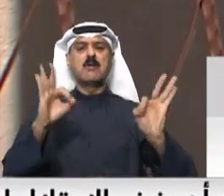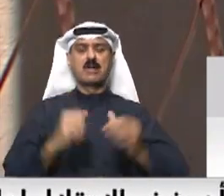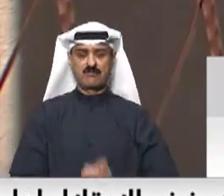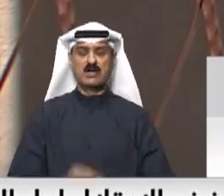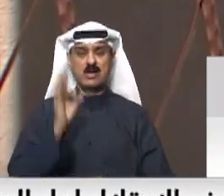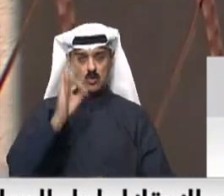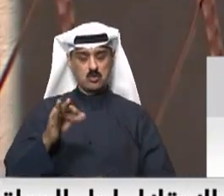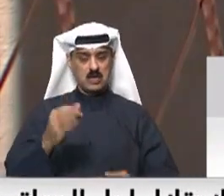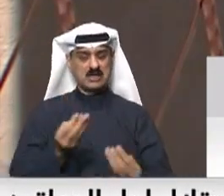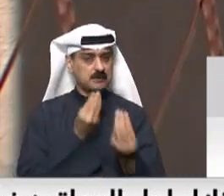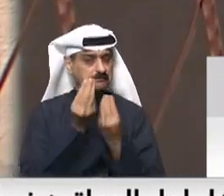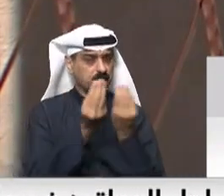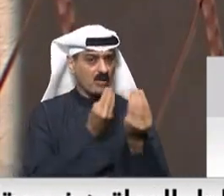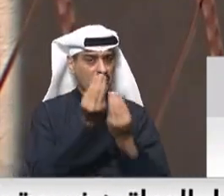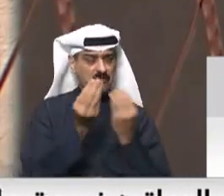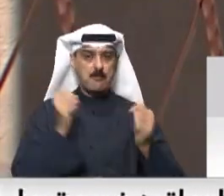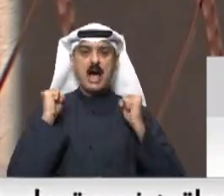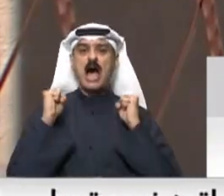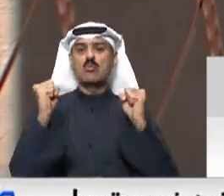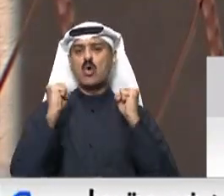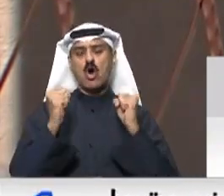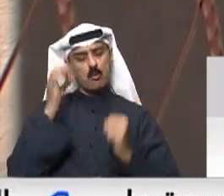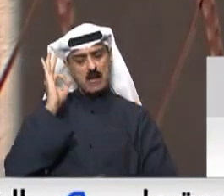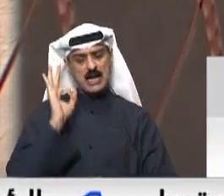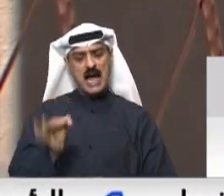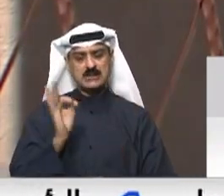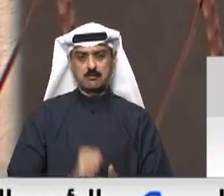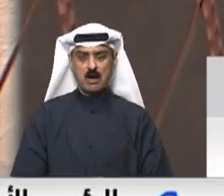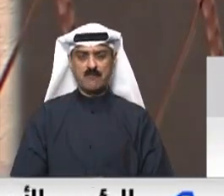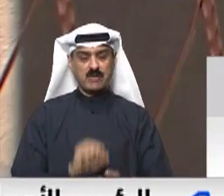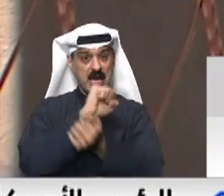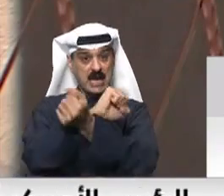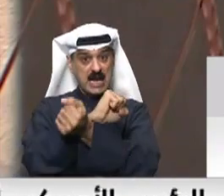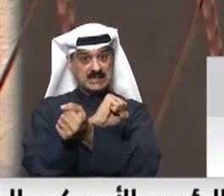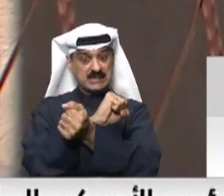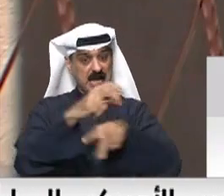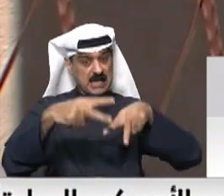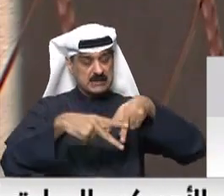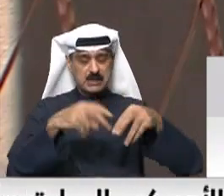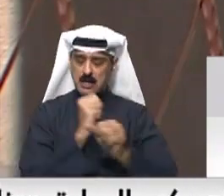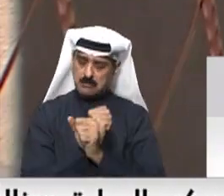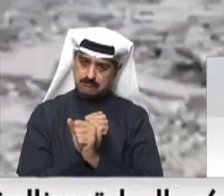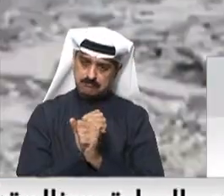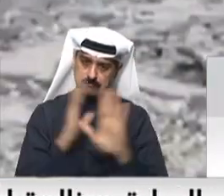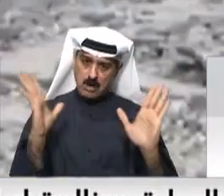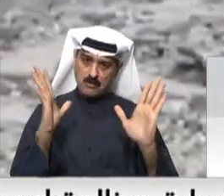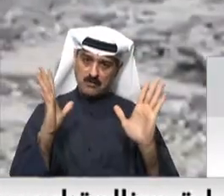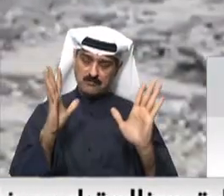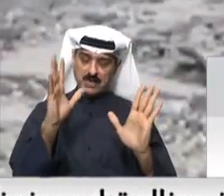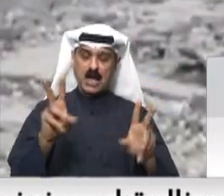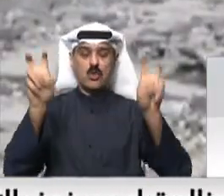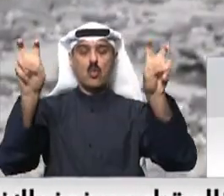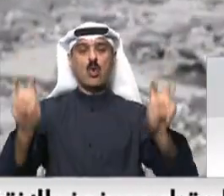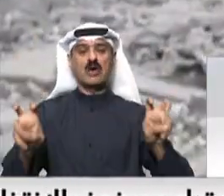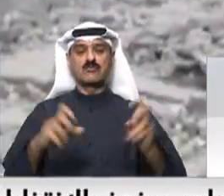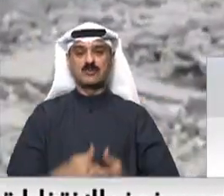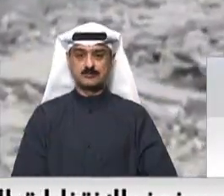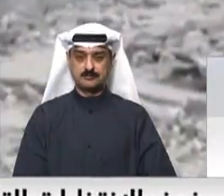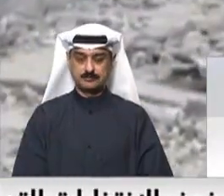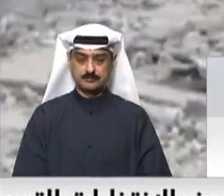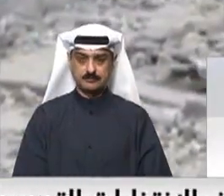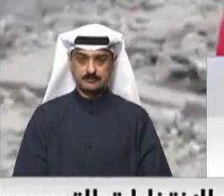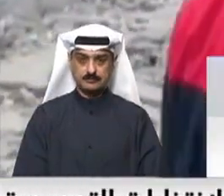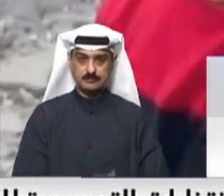الفلسطينيه تفضي الى الافراج عن الاسرى الاسرائيليين مقابل ايجاد وقف اطلاق نار